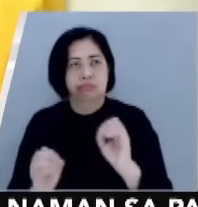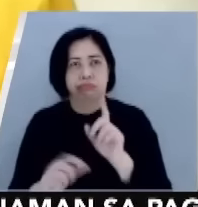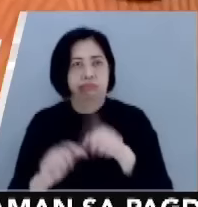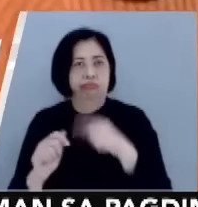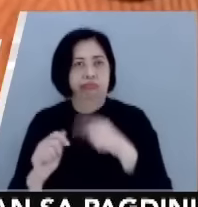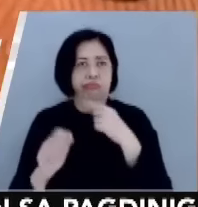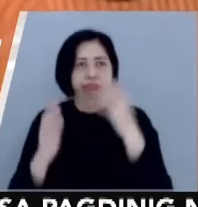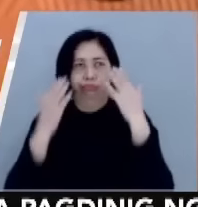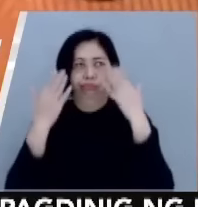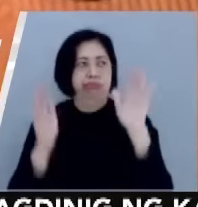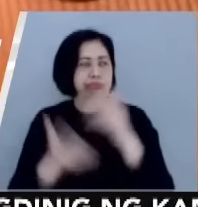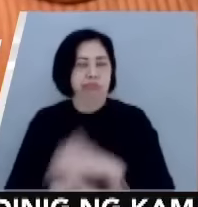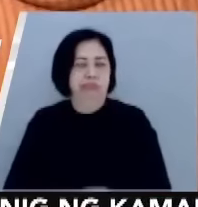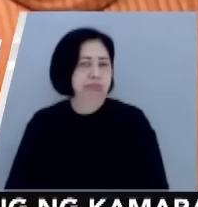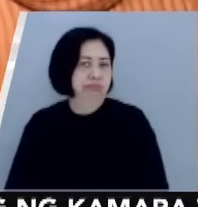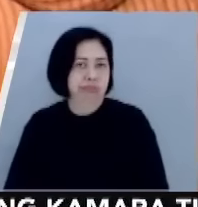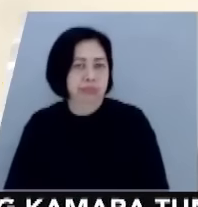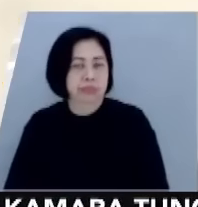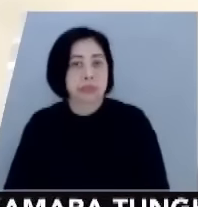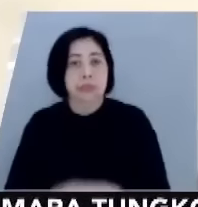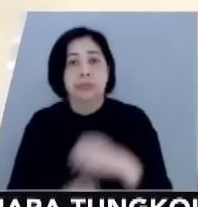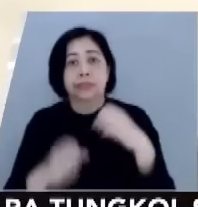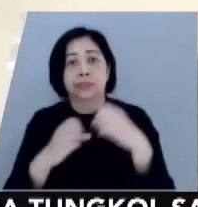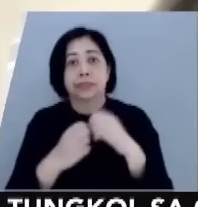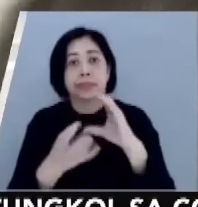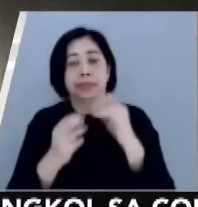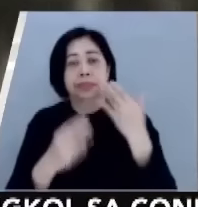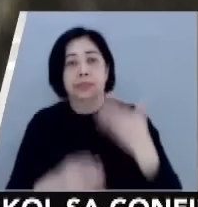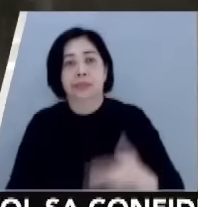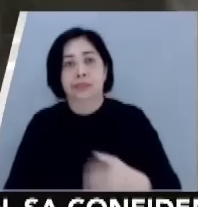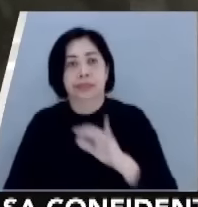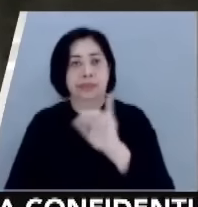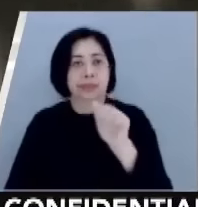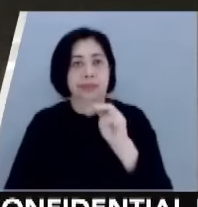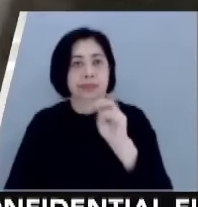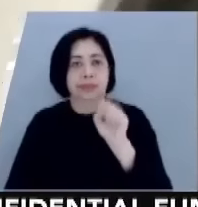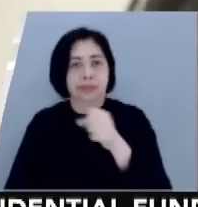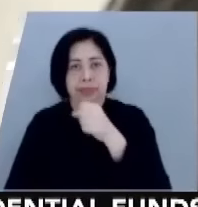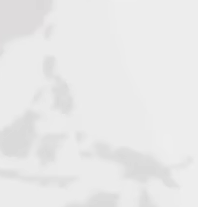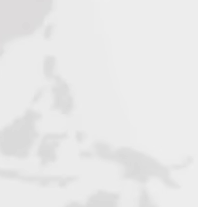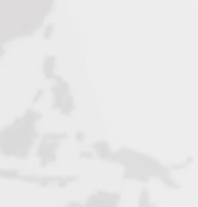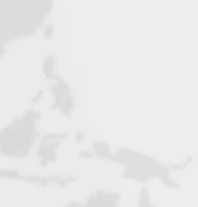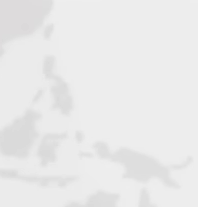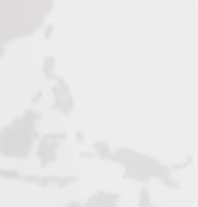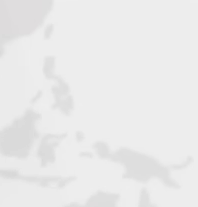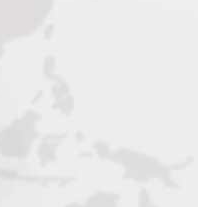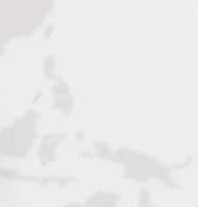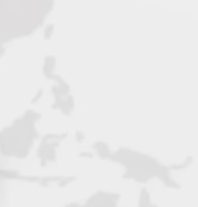yan. Para sa GMA Integrated News, James Agustin, Nakatuto, 24 Oras.